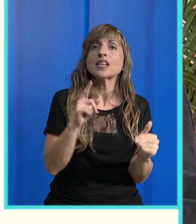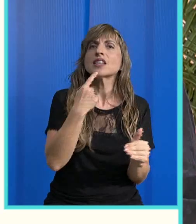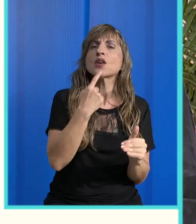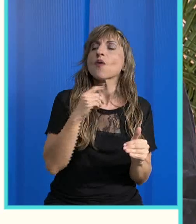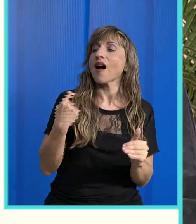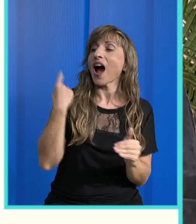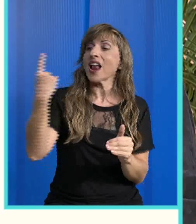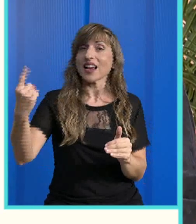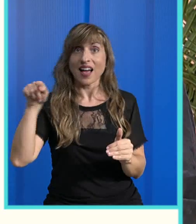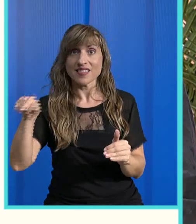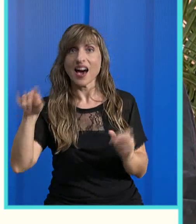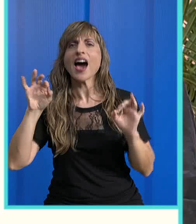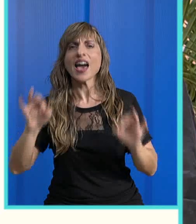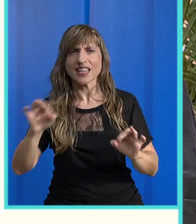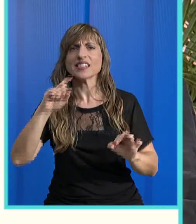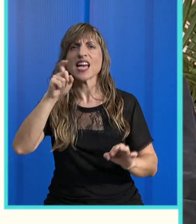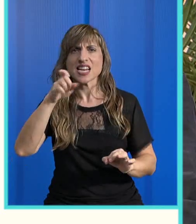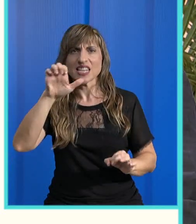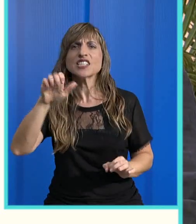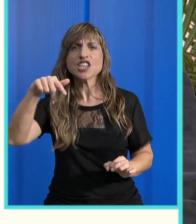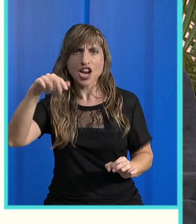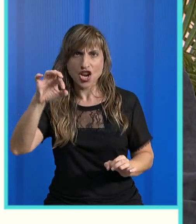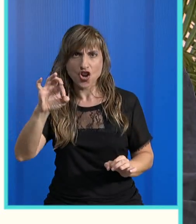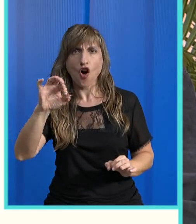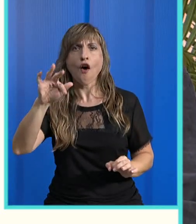la fama a nivell nacional entre la gent